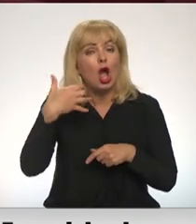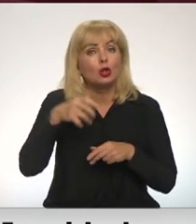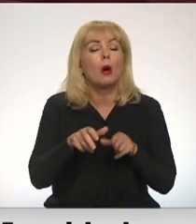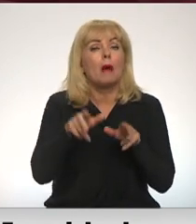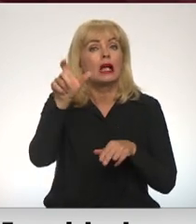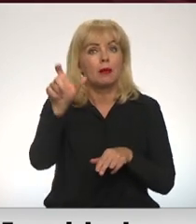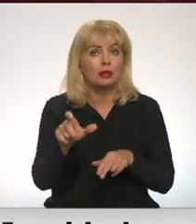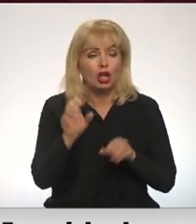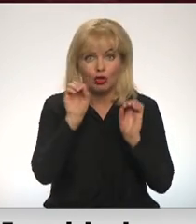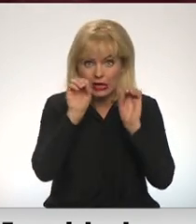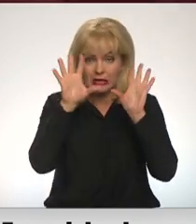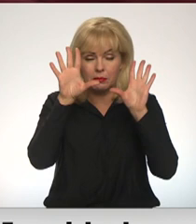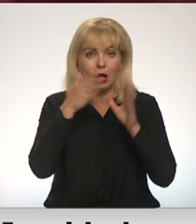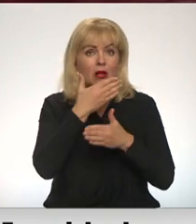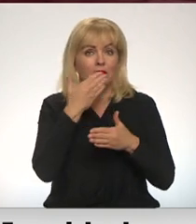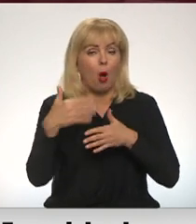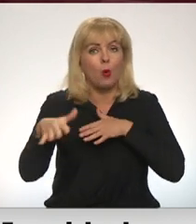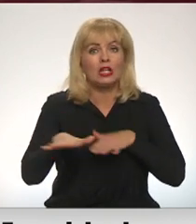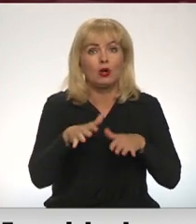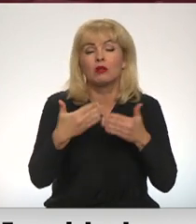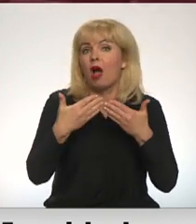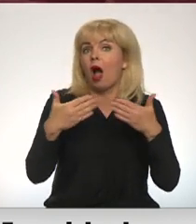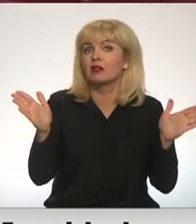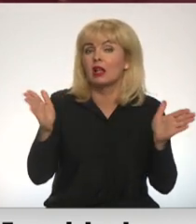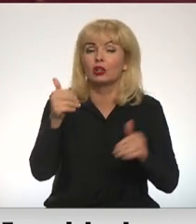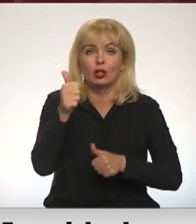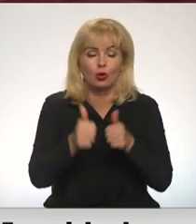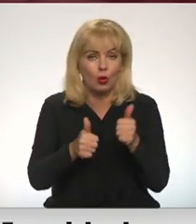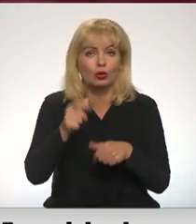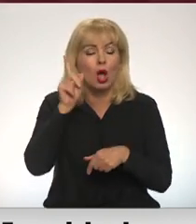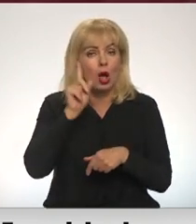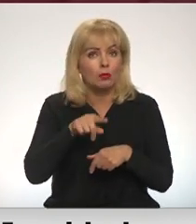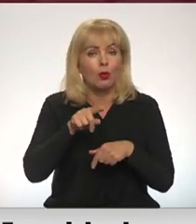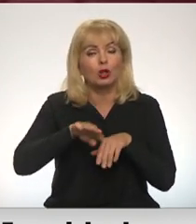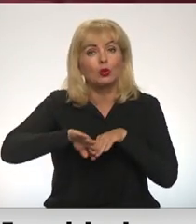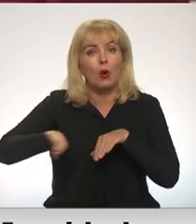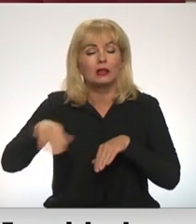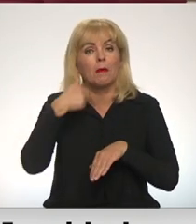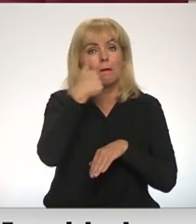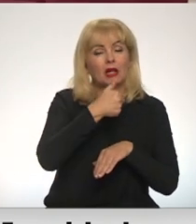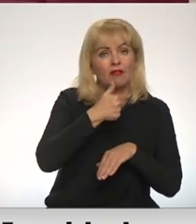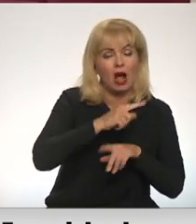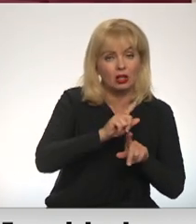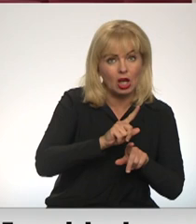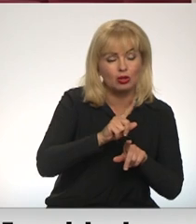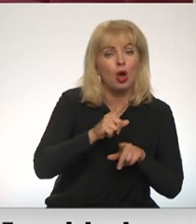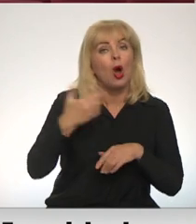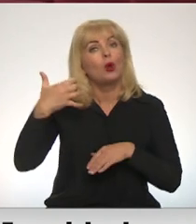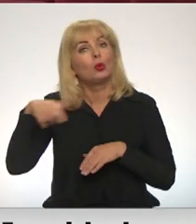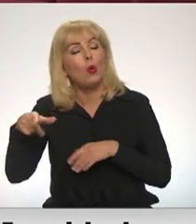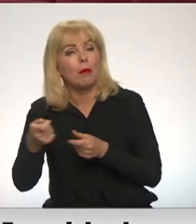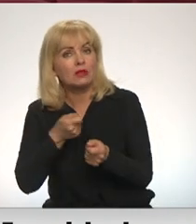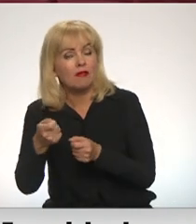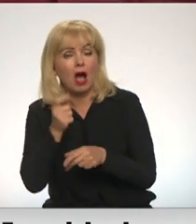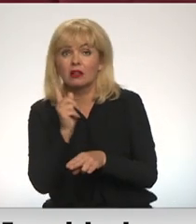gan esot izbrīnīts, ka nav ticis rīkots atklātais konkurss, bet protot nodalīt privātās lietas no domes vadītāja darba. Un